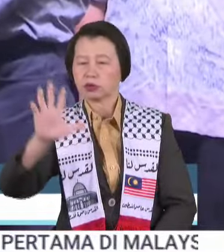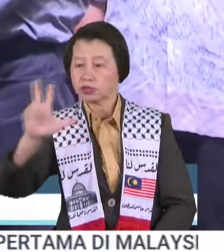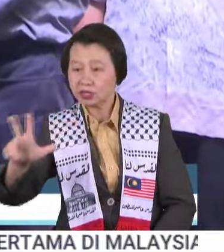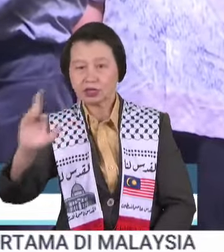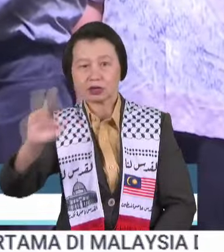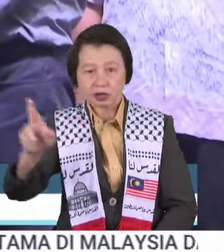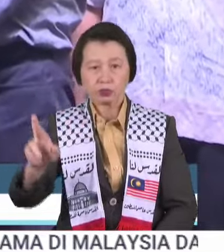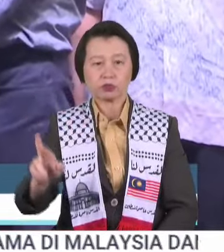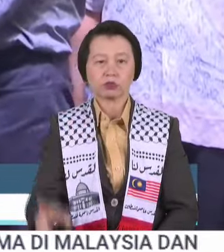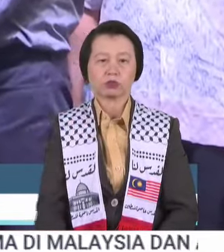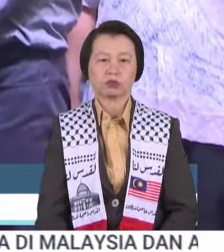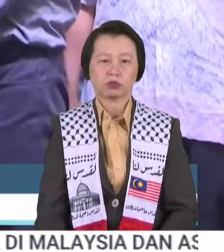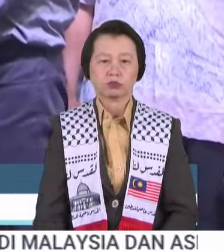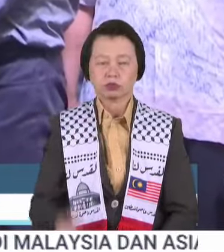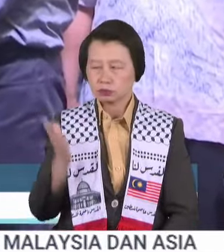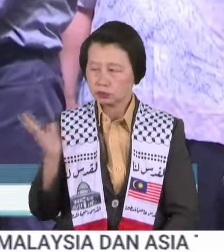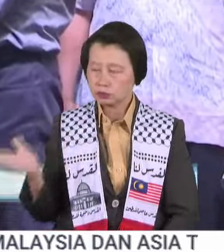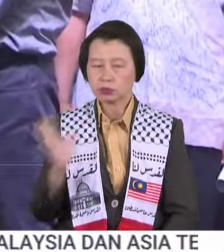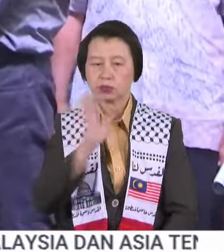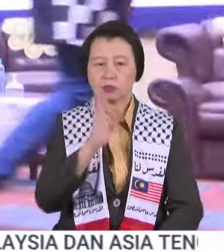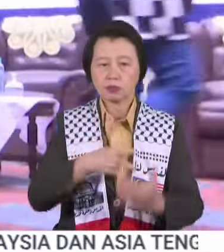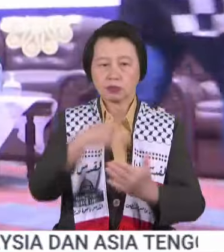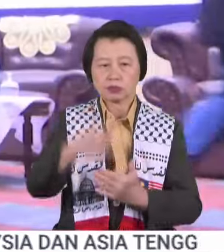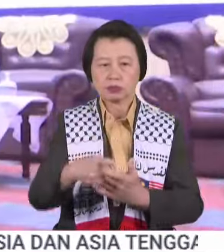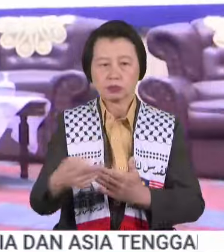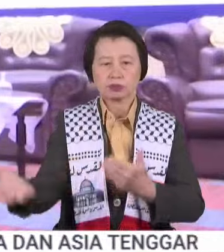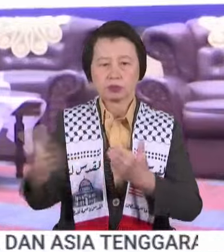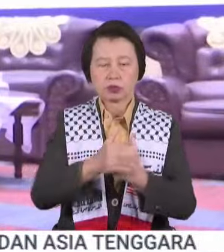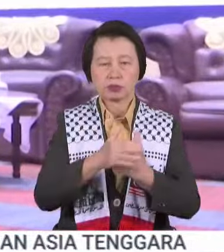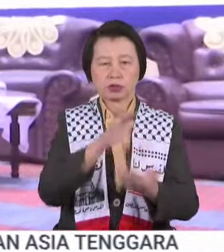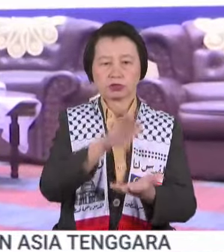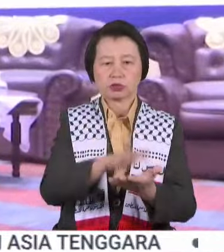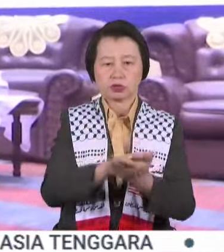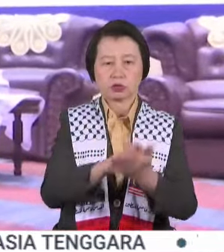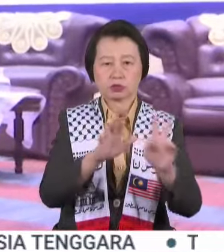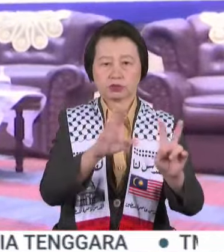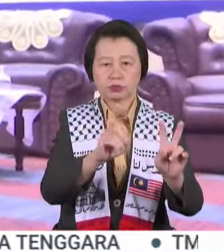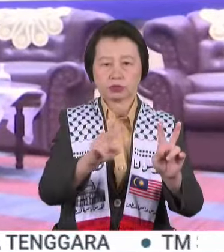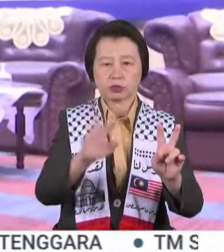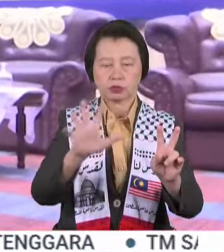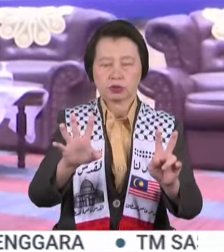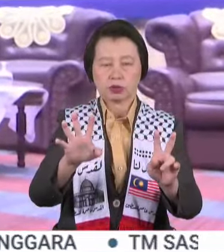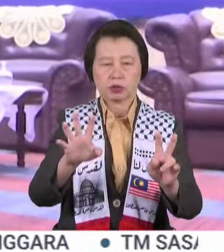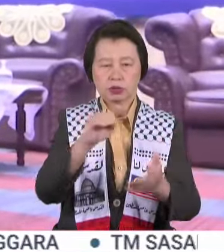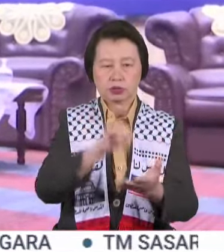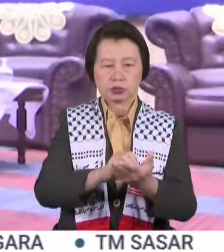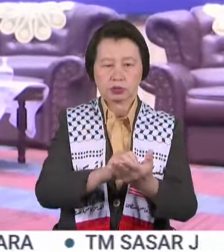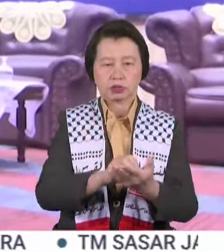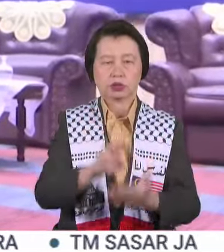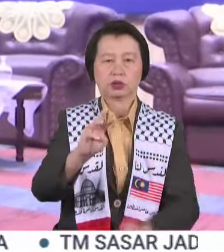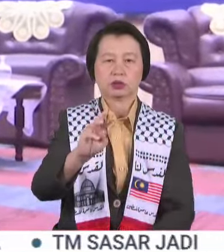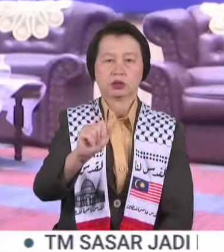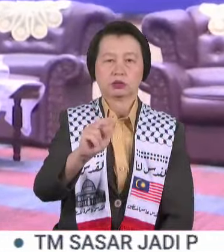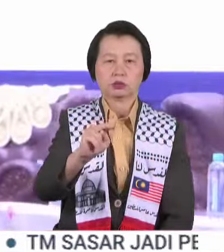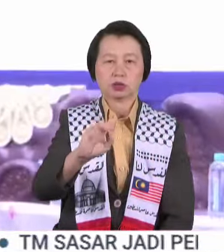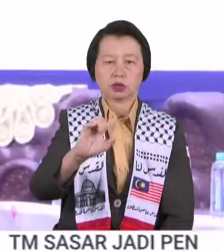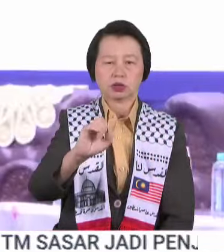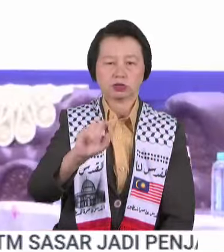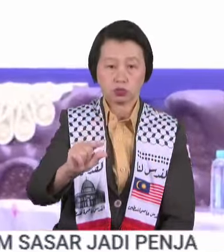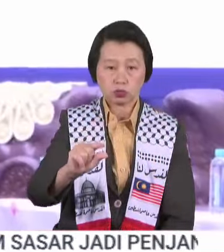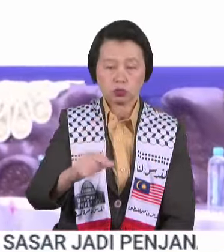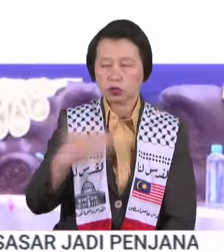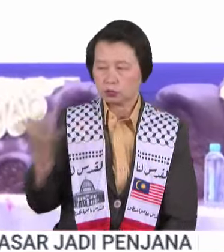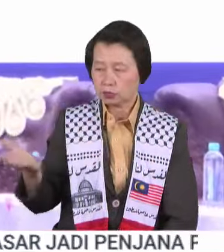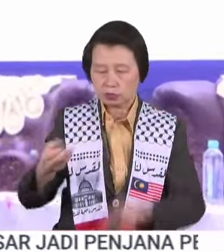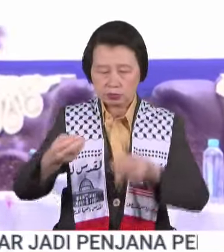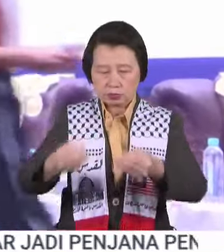Beliau ditemui pada sidang media program Kembali ke Sekolah 2024 di Dewan Merdeka Majlis Perbandaran Manjung. Pada program tersebut,